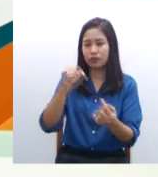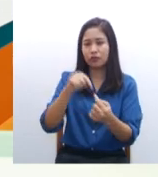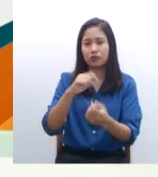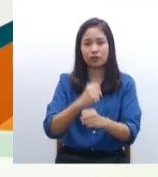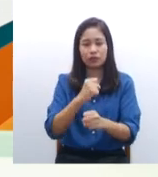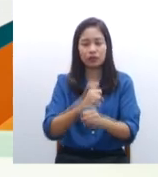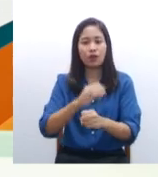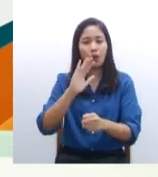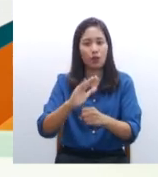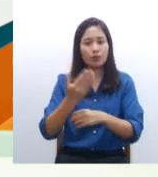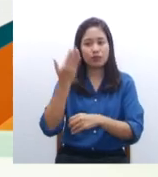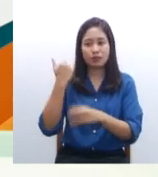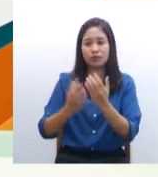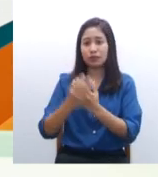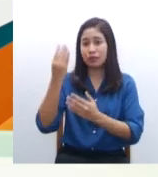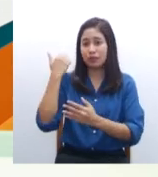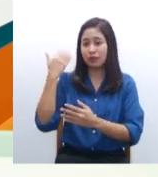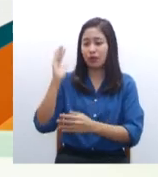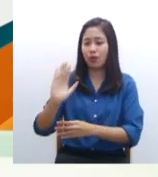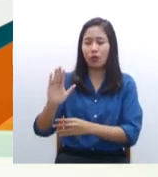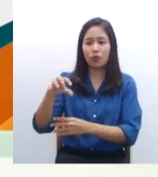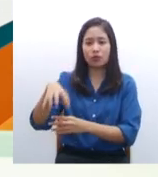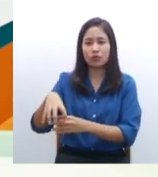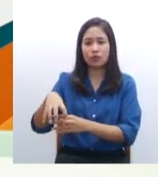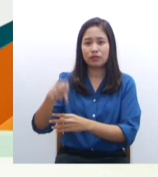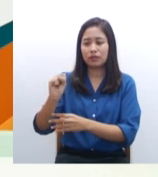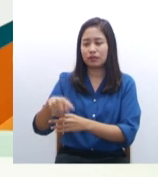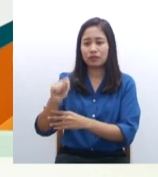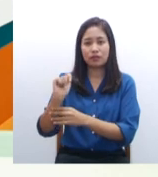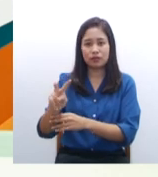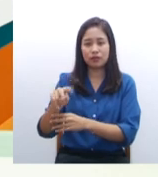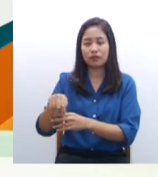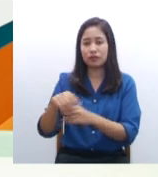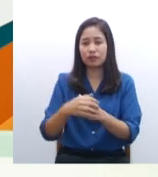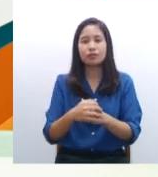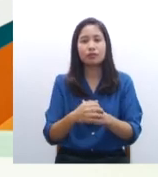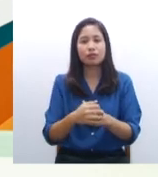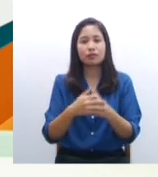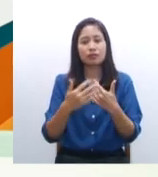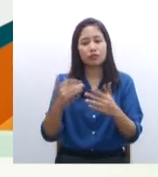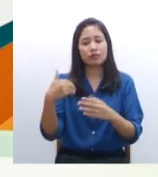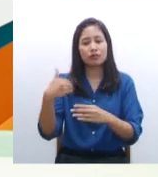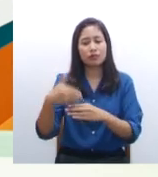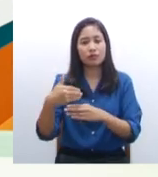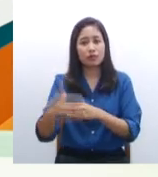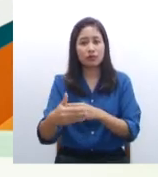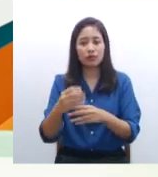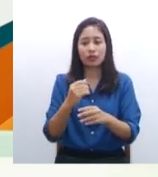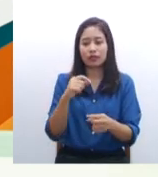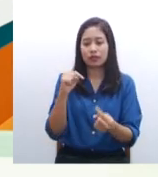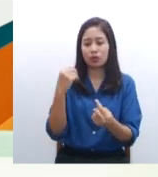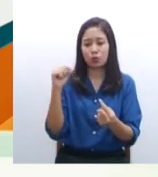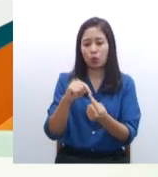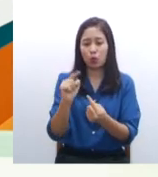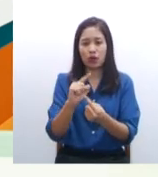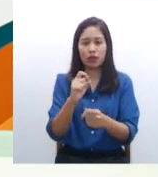ดาห์ที่ผ่านมานะครับของสำนักงานคณะกรรมการการศึกษาขั้นพื้นฐานตลอดถึงจะชี้แจงในส่วนของรายละเอียดของงาน